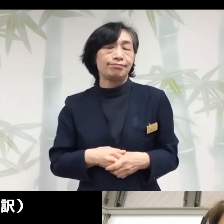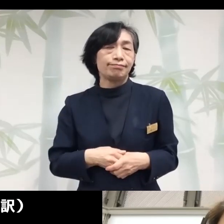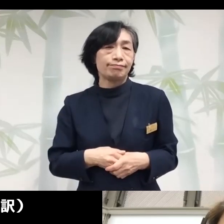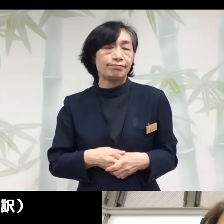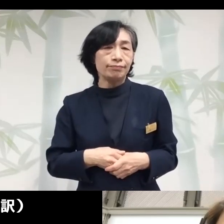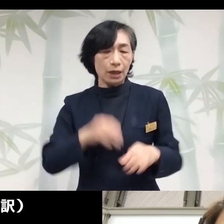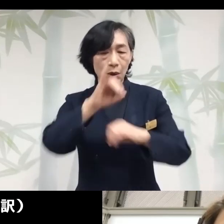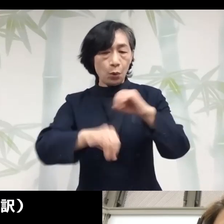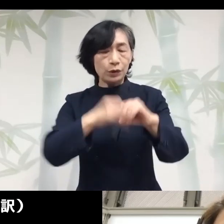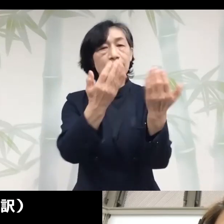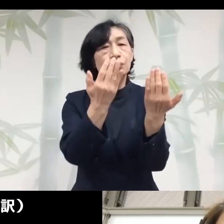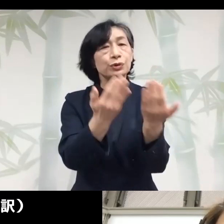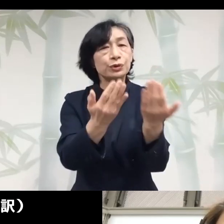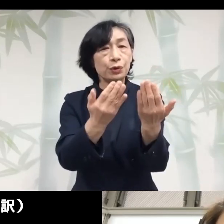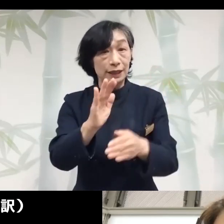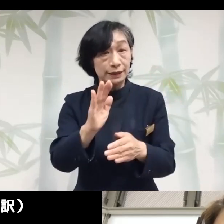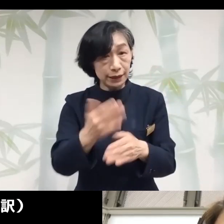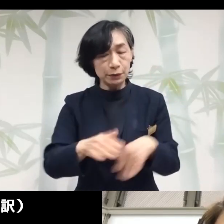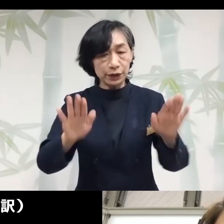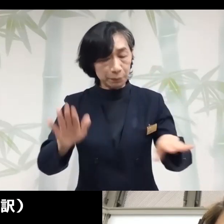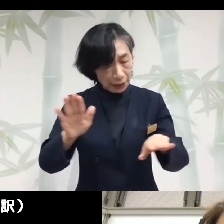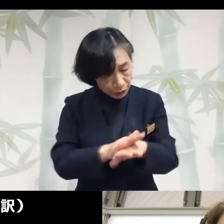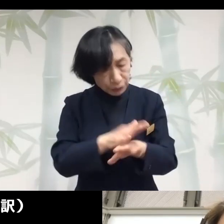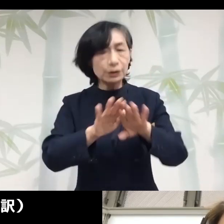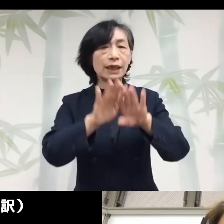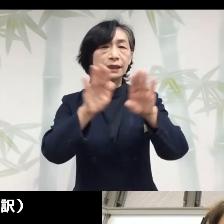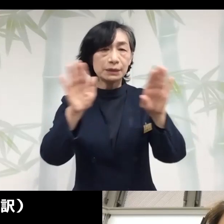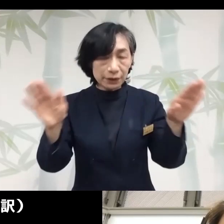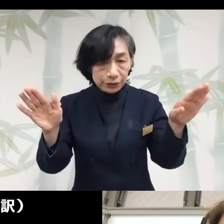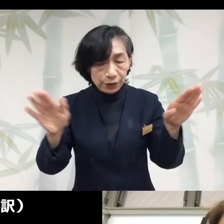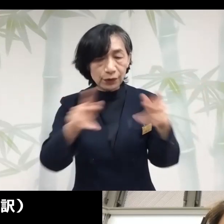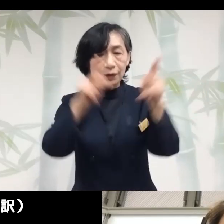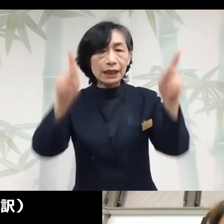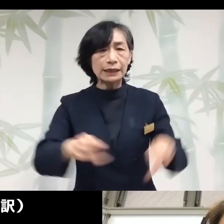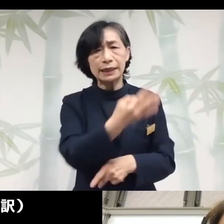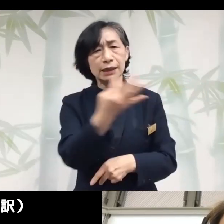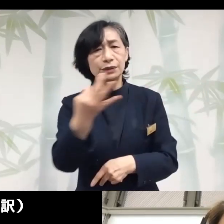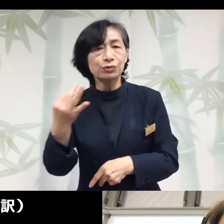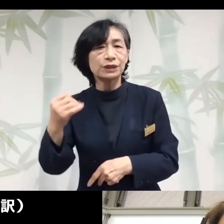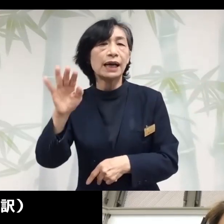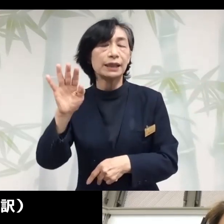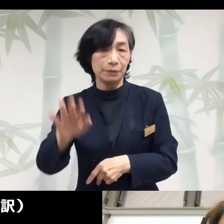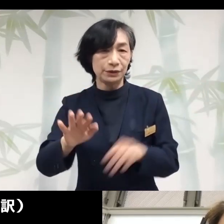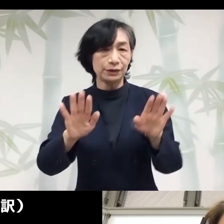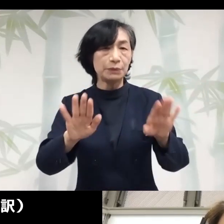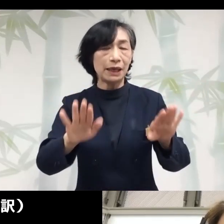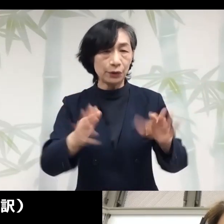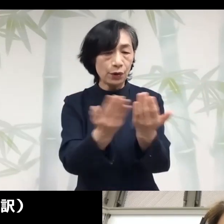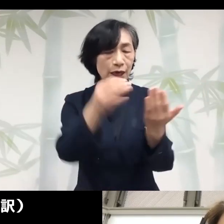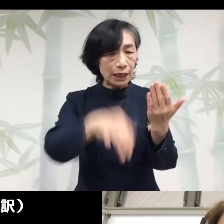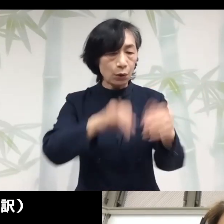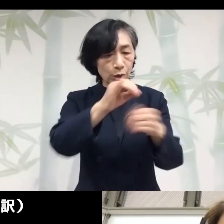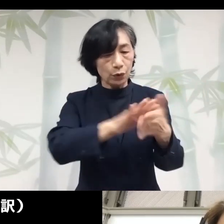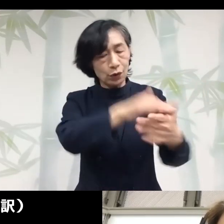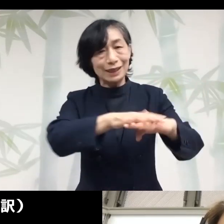ンラインの授業をですね、今すぐやろうとするとどうしてもやっぱり課題があって、今の学校の持っているネットの